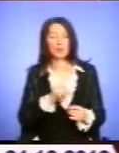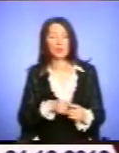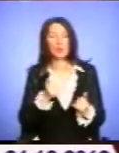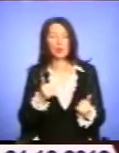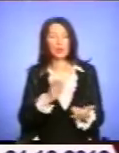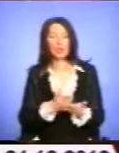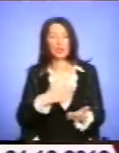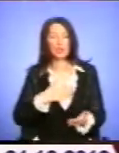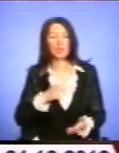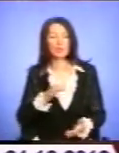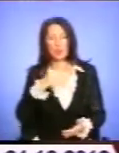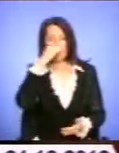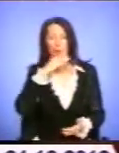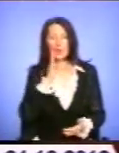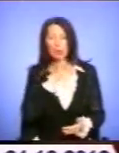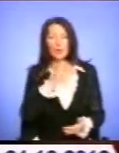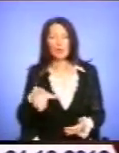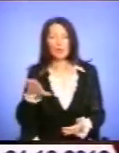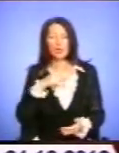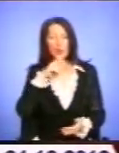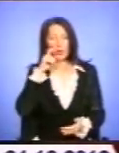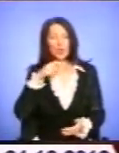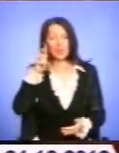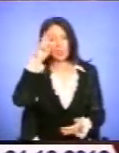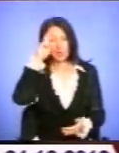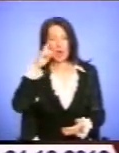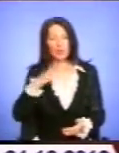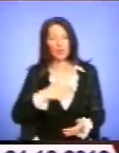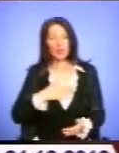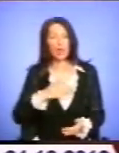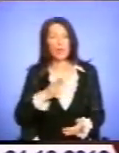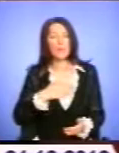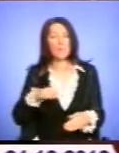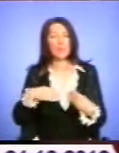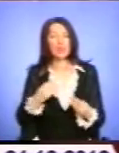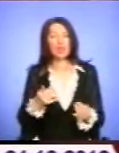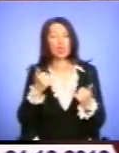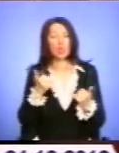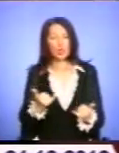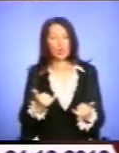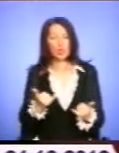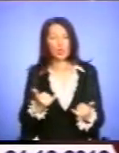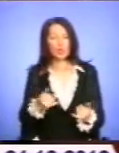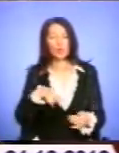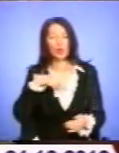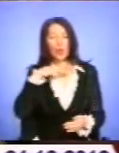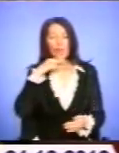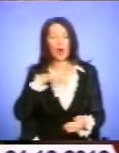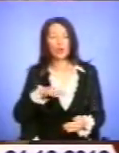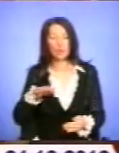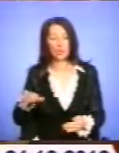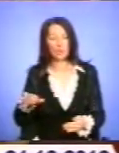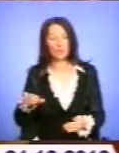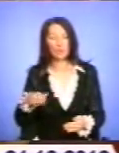батьків, яке є в Україні, в нашій державі. Тому що, приділяючи сьогодні увагу